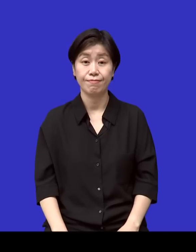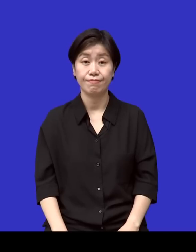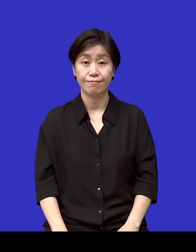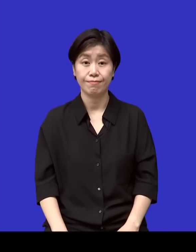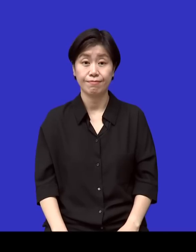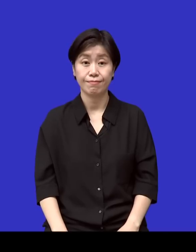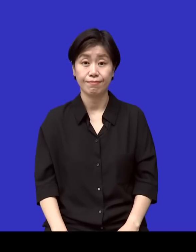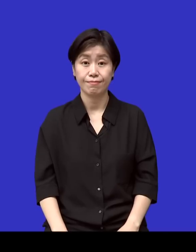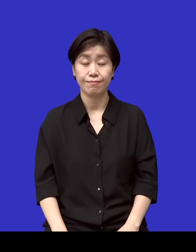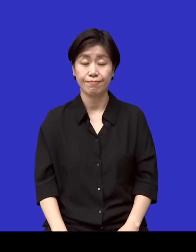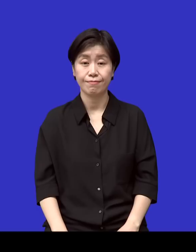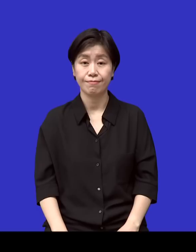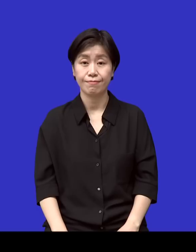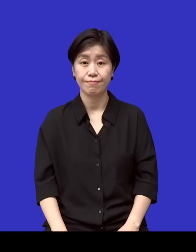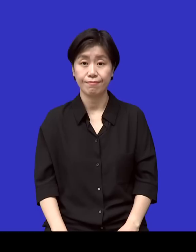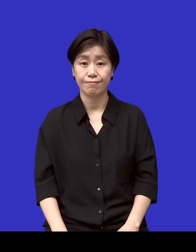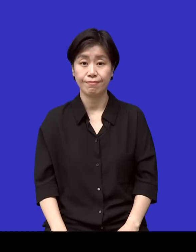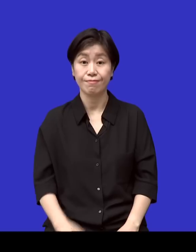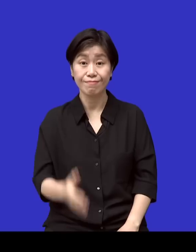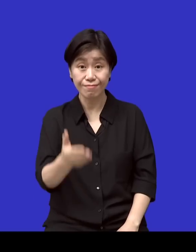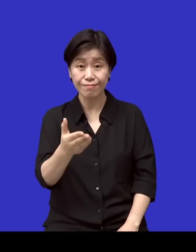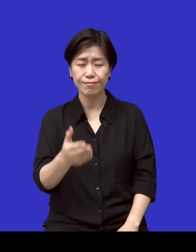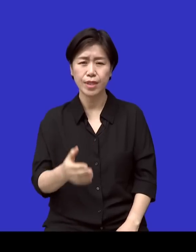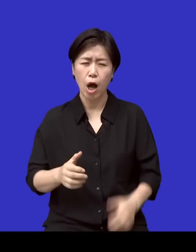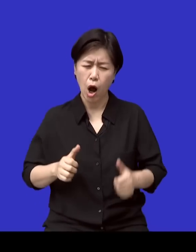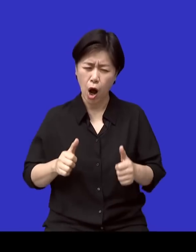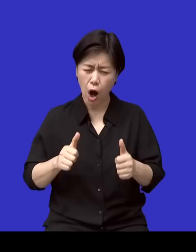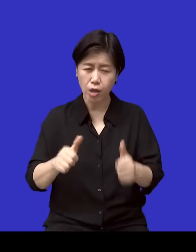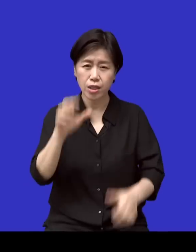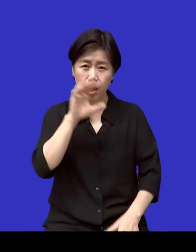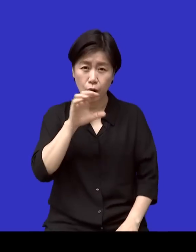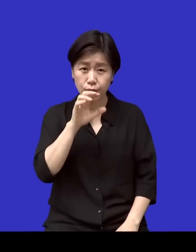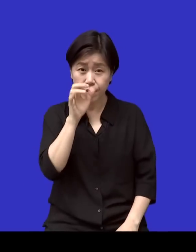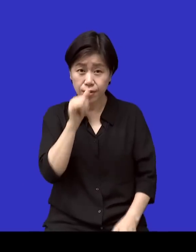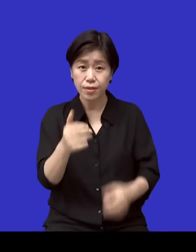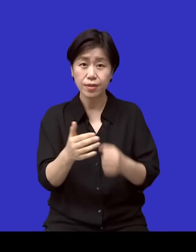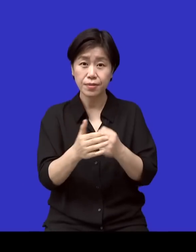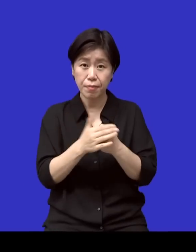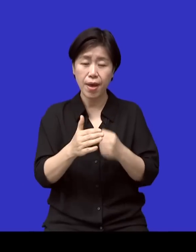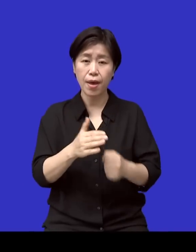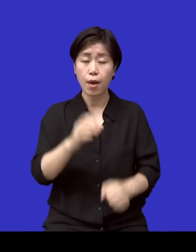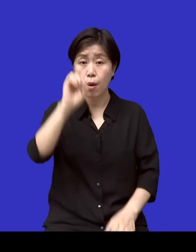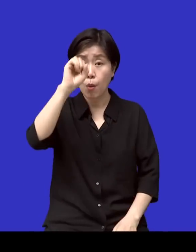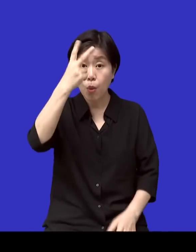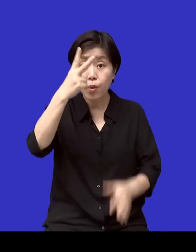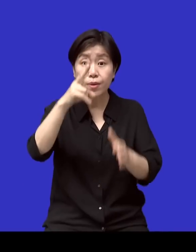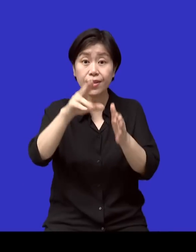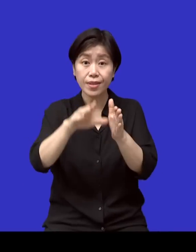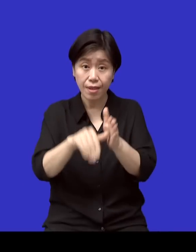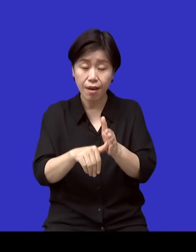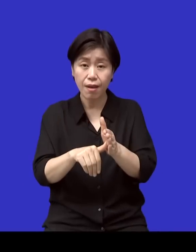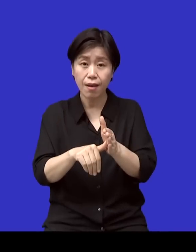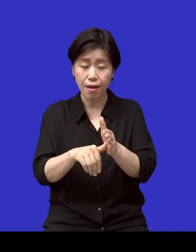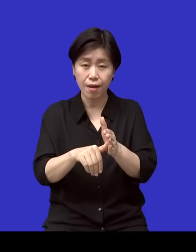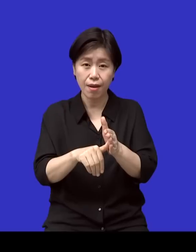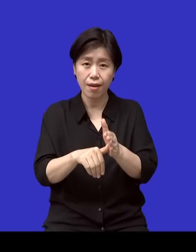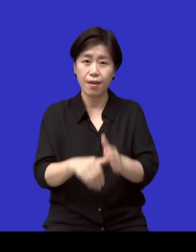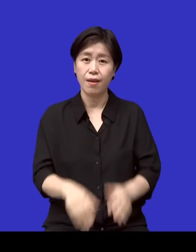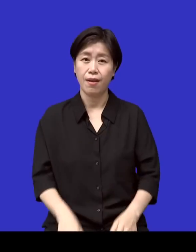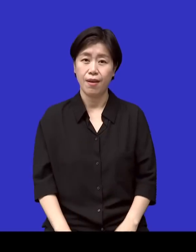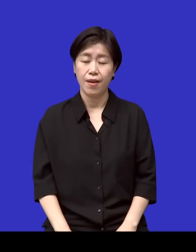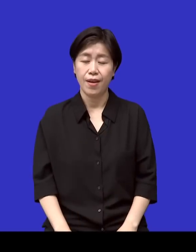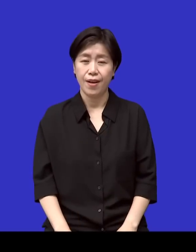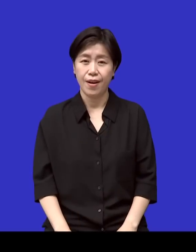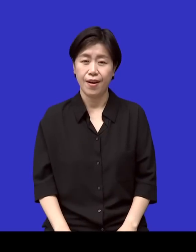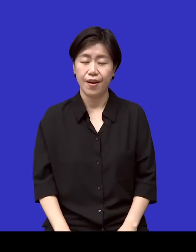또 워낙 열심히 하시니까 네. 최연소 국가대표가 됩니다. 고2 때. 고2 때. 고2 때.